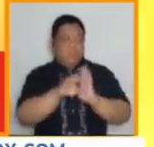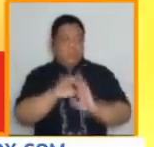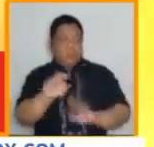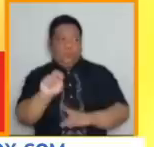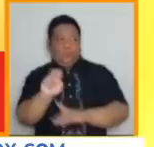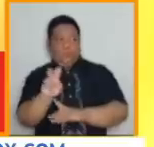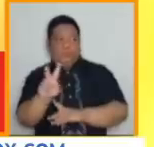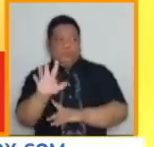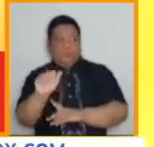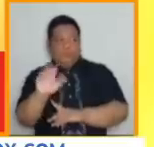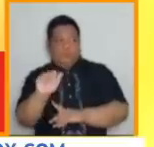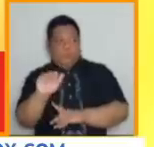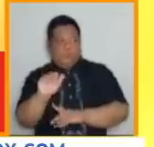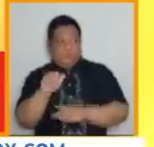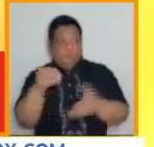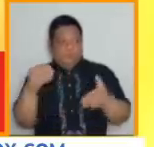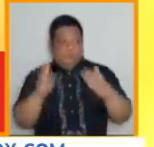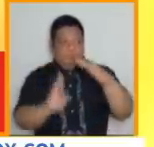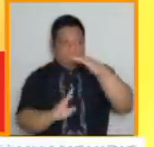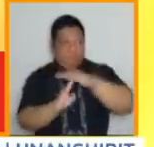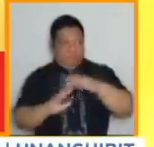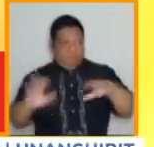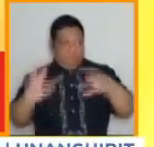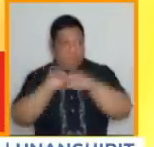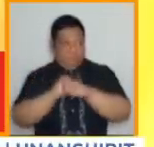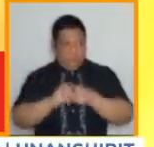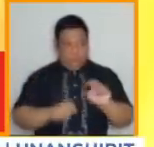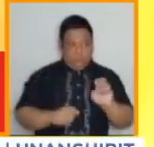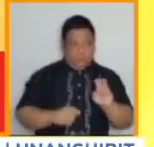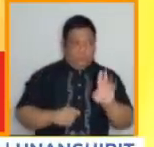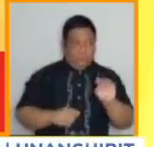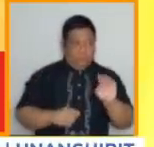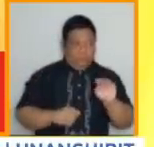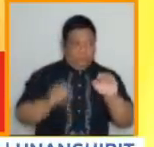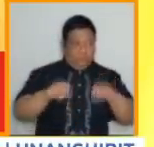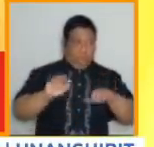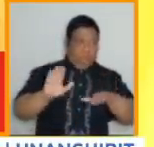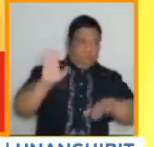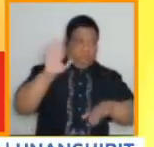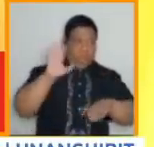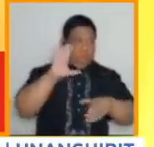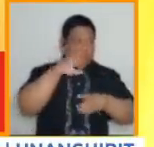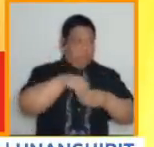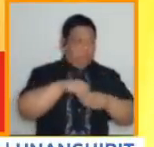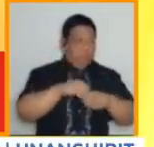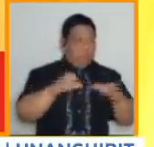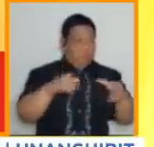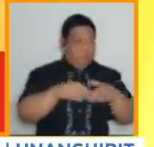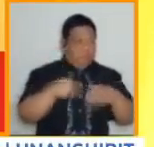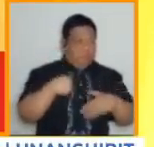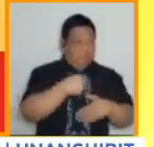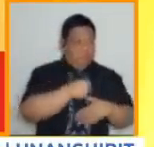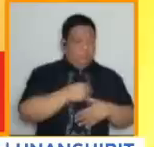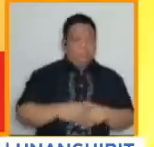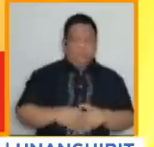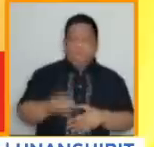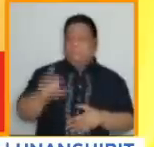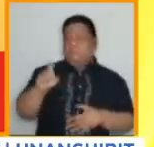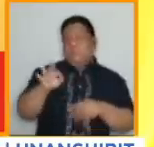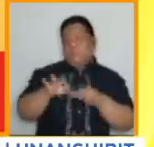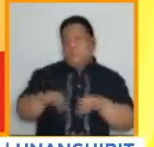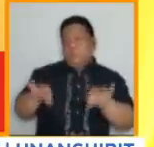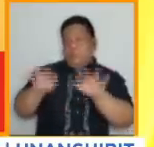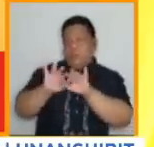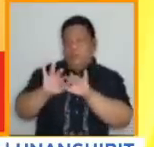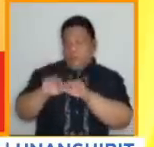na mag-out siya na member ng partido, pwede yun? Basta on or before November 15, Igan, kailangan party make na